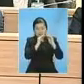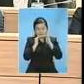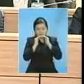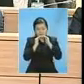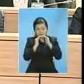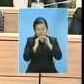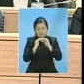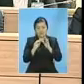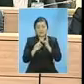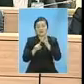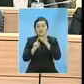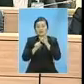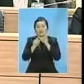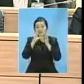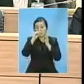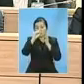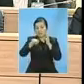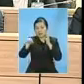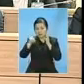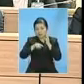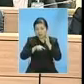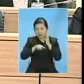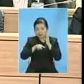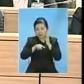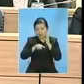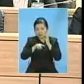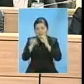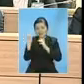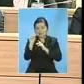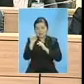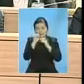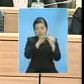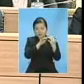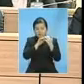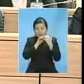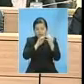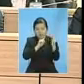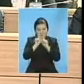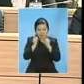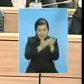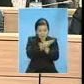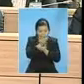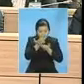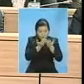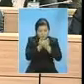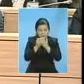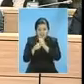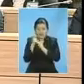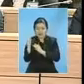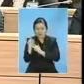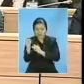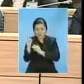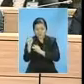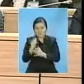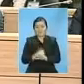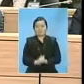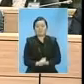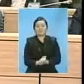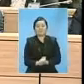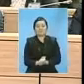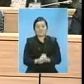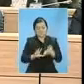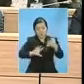peace communication คือการสร้างการสื่อสารที่ออกจากความขัดแย้งตรงนี้ที่เขาเรียก